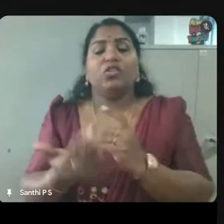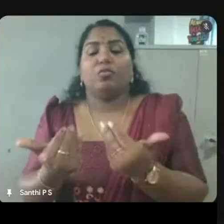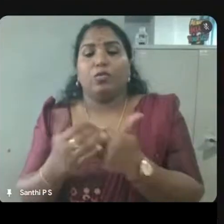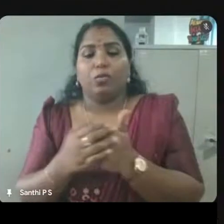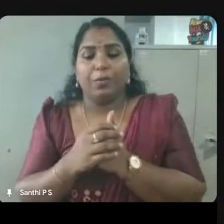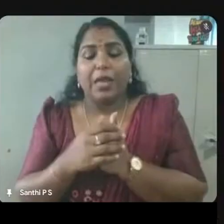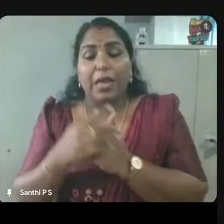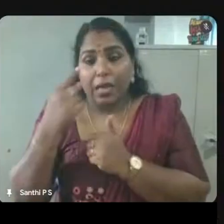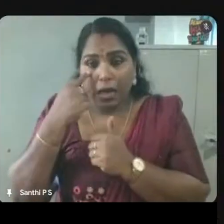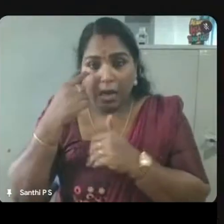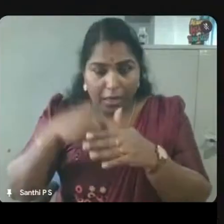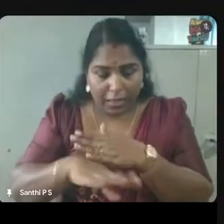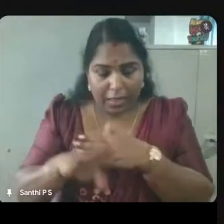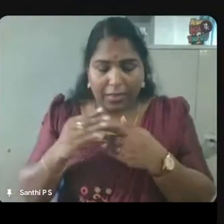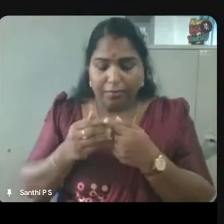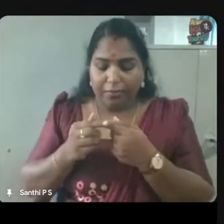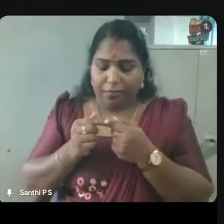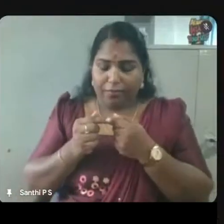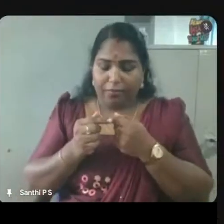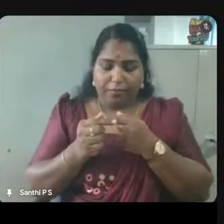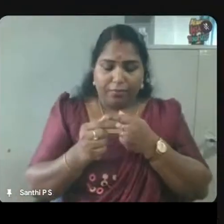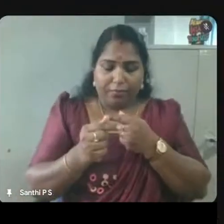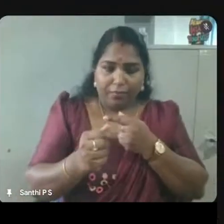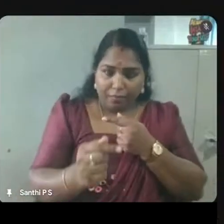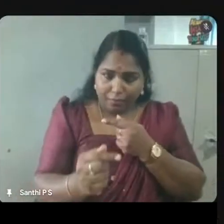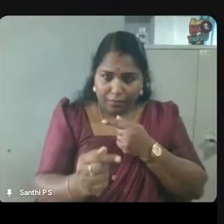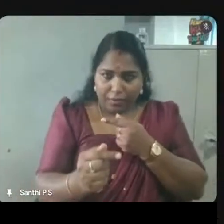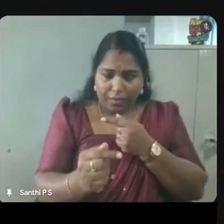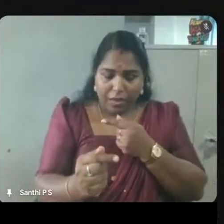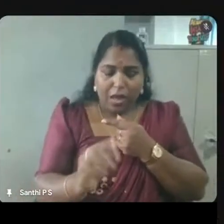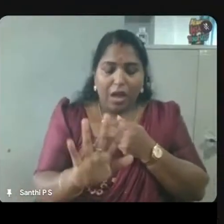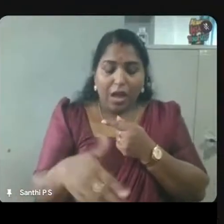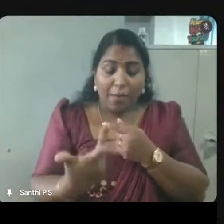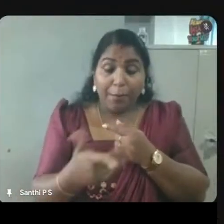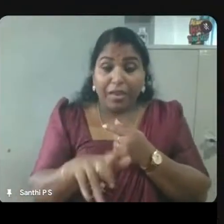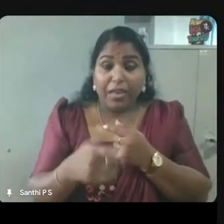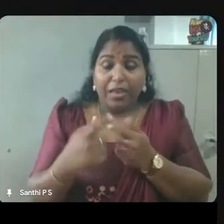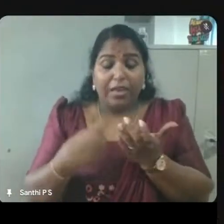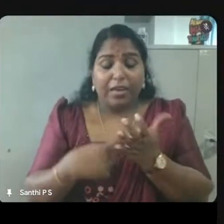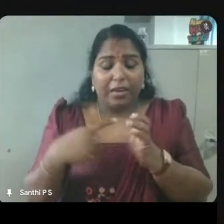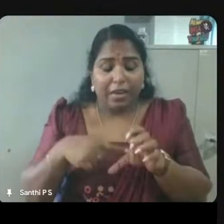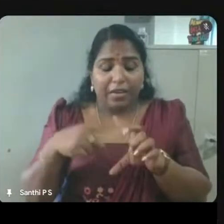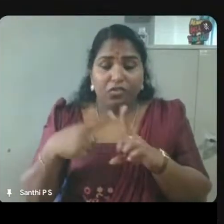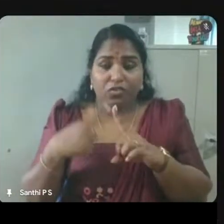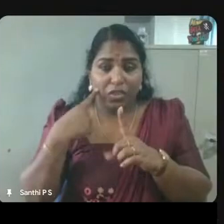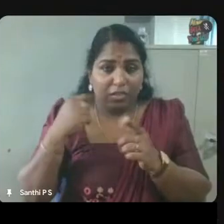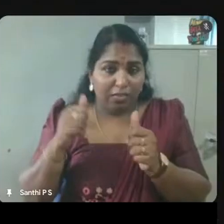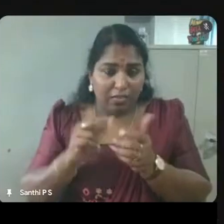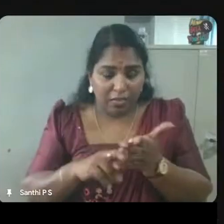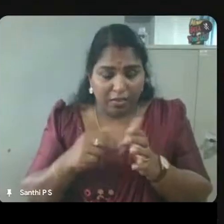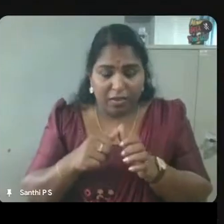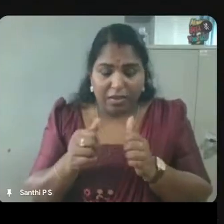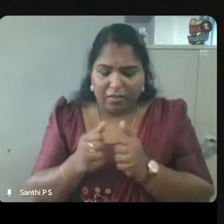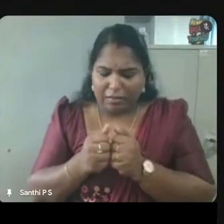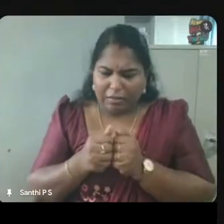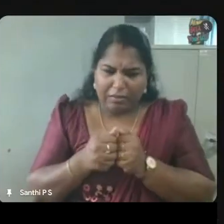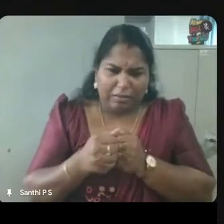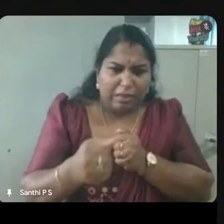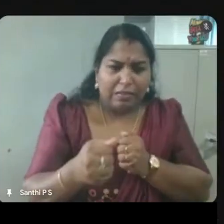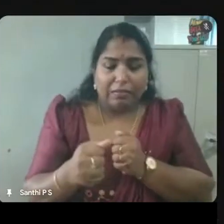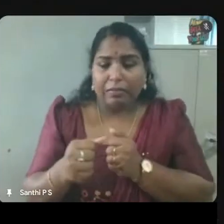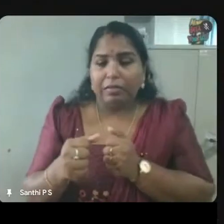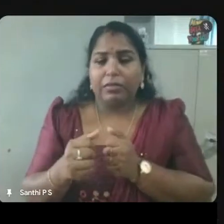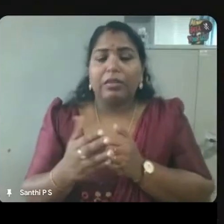കൂടുതൽ വരുന്നതനുസരിച്ച് ഈ റെറ്റിന അത്രമാത്രം ഇലാസ്റ്റിക് അല്ല. അതുകൊണ്ട് ഈ റെറ്റിന സ്ട്രെച്ച് ആകുമ്പോൾ നമ്മൾ നേരത്തെ പറഞ്ഞല്ലോ, റെറ്റിനയിൽ വീക്ക്